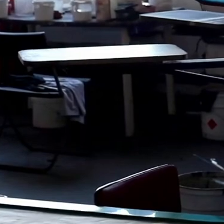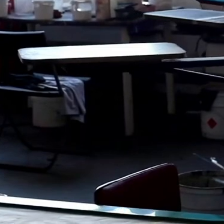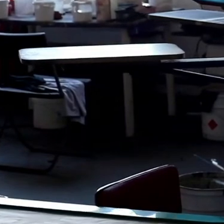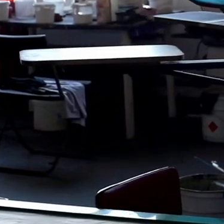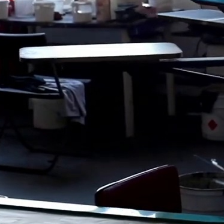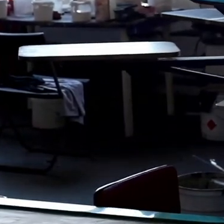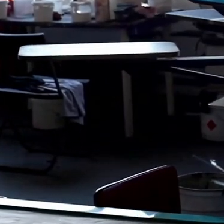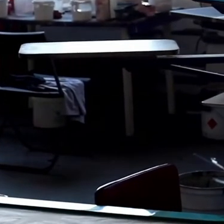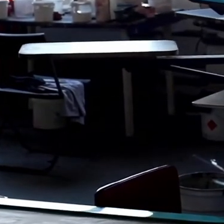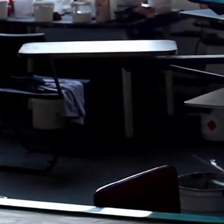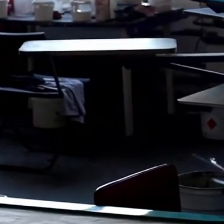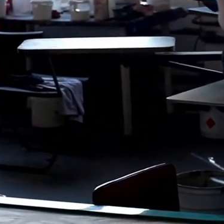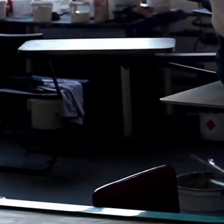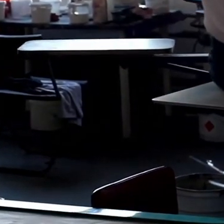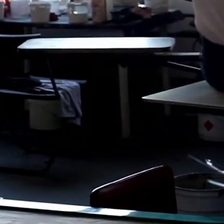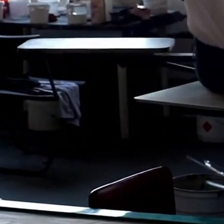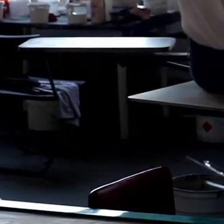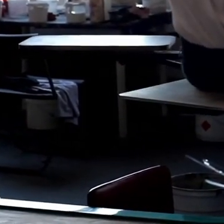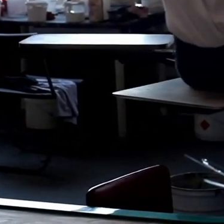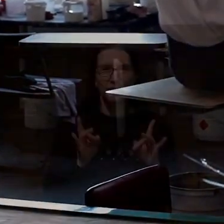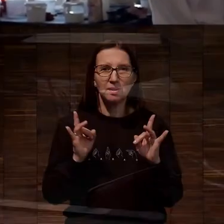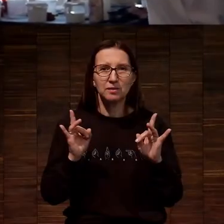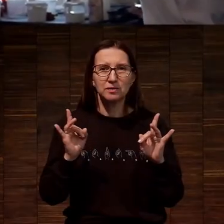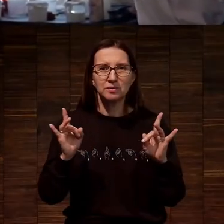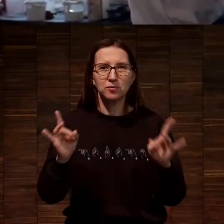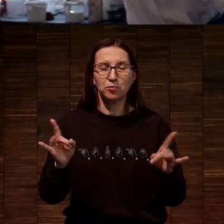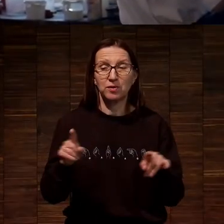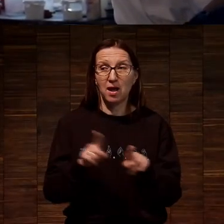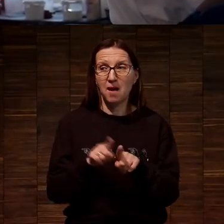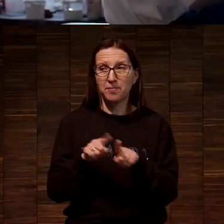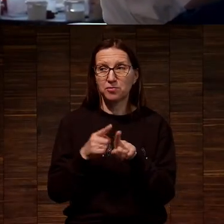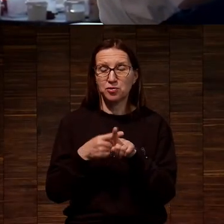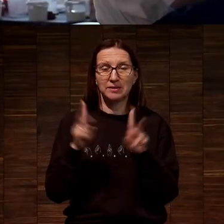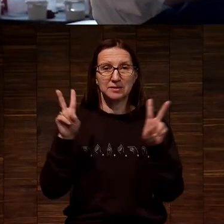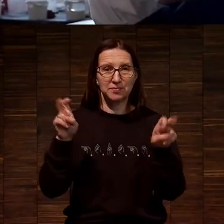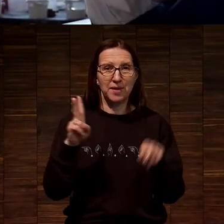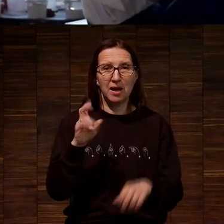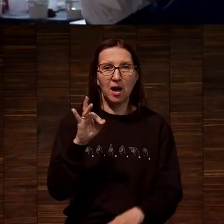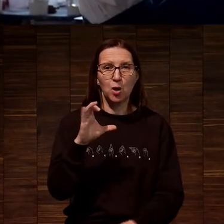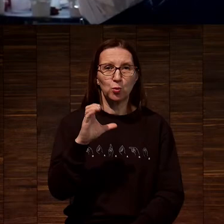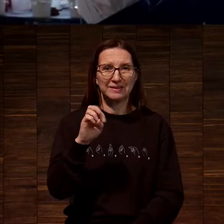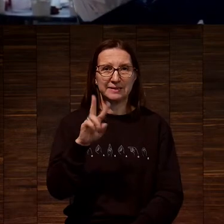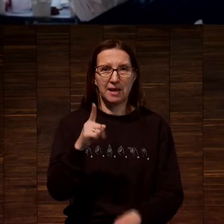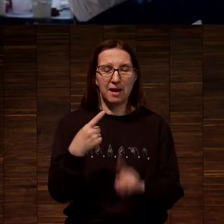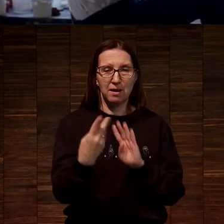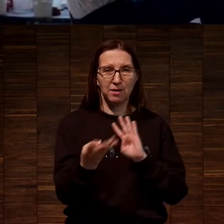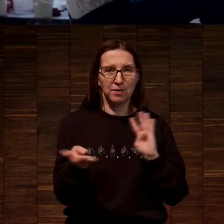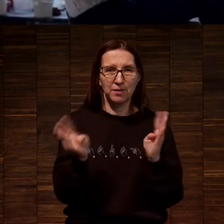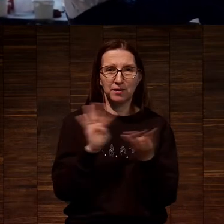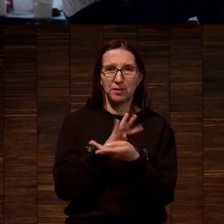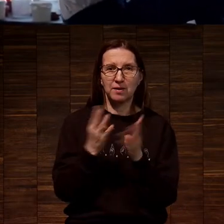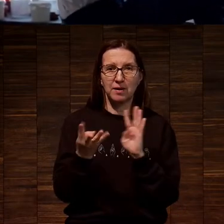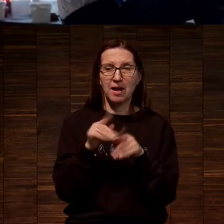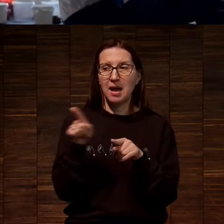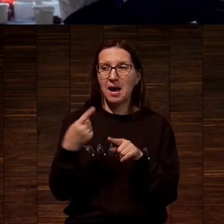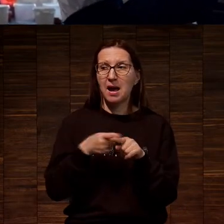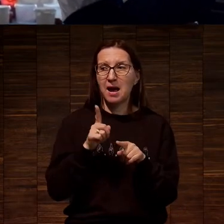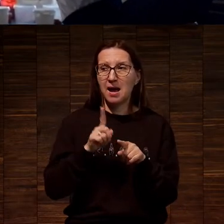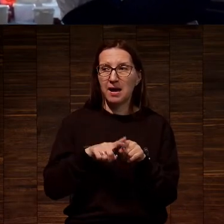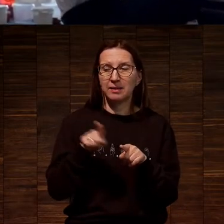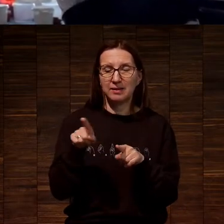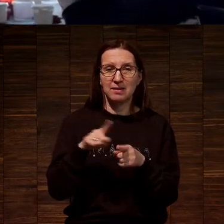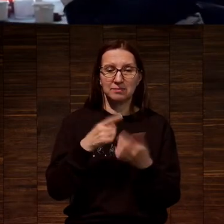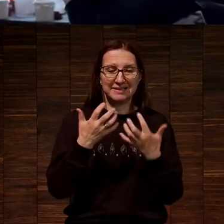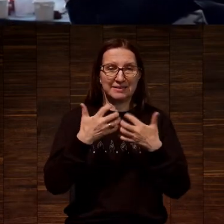А вот это карусель, называется карусель. Это станок для печати на